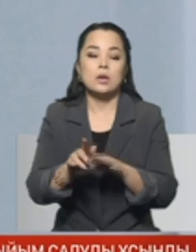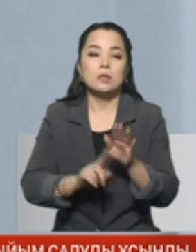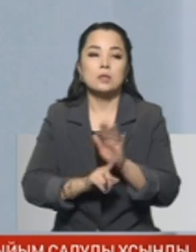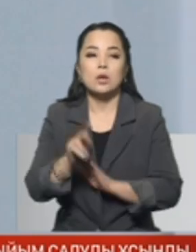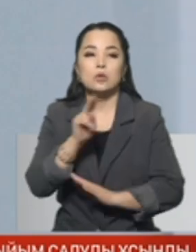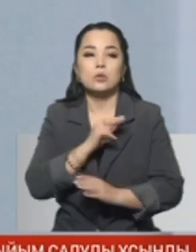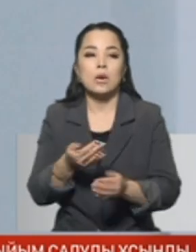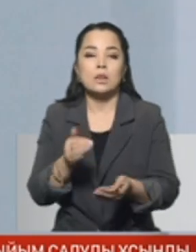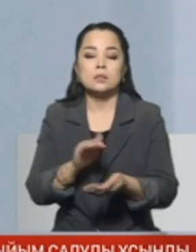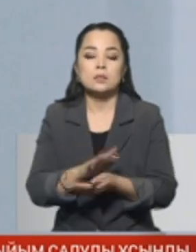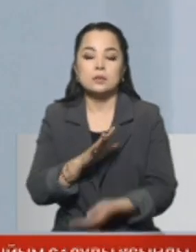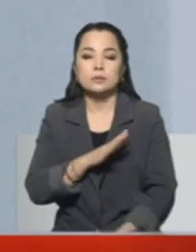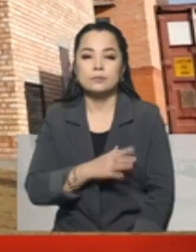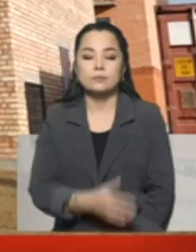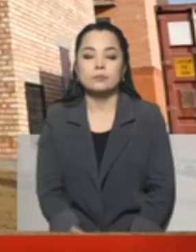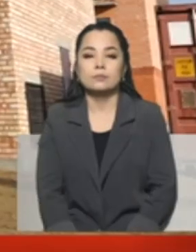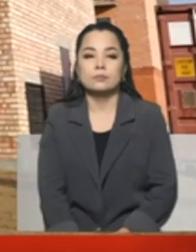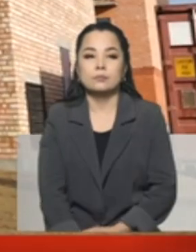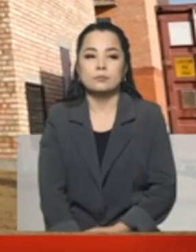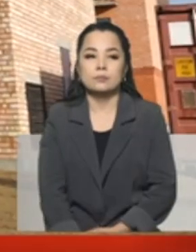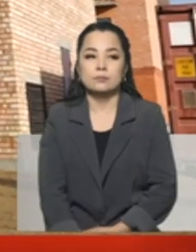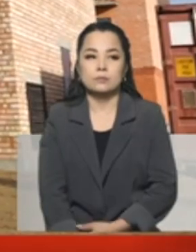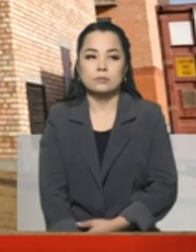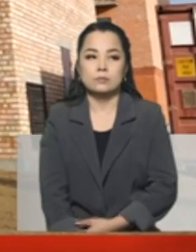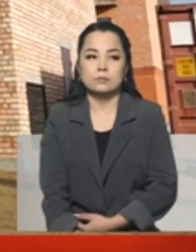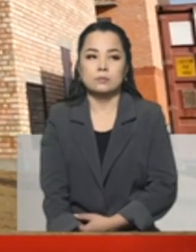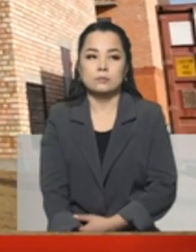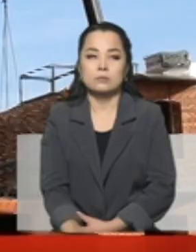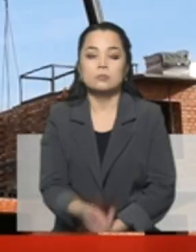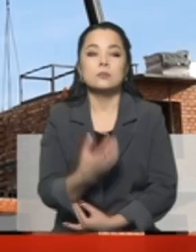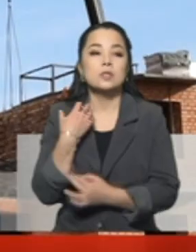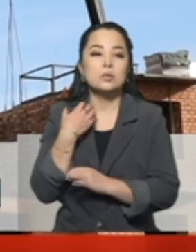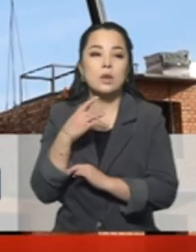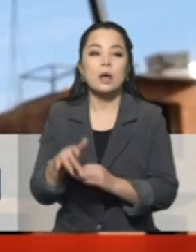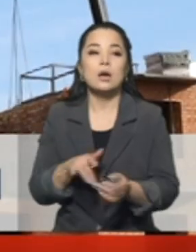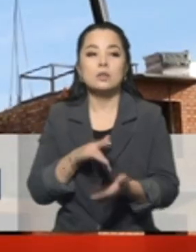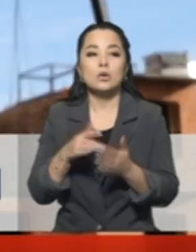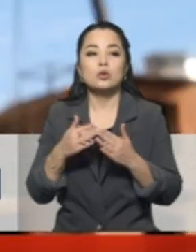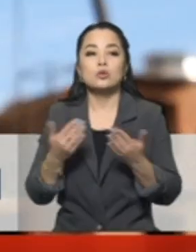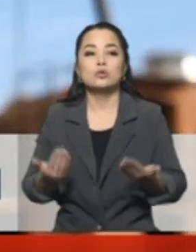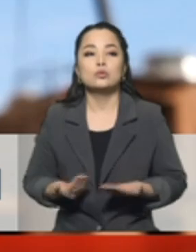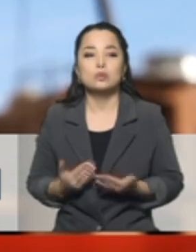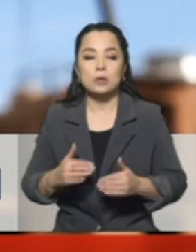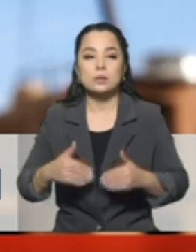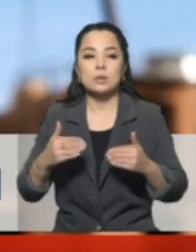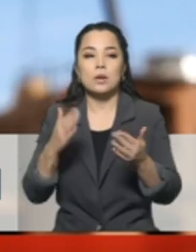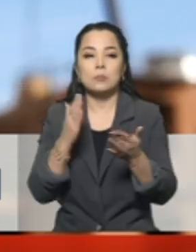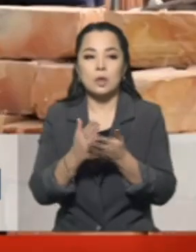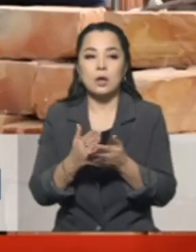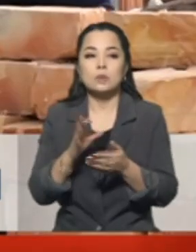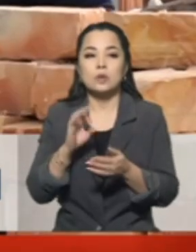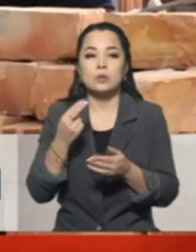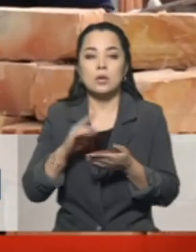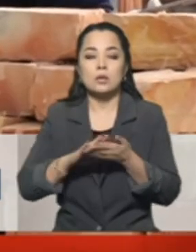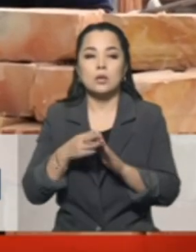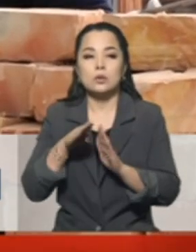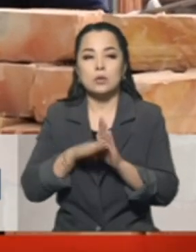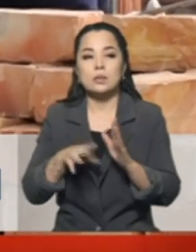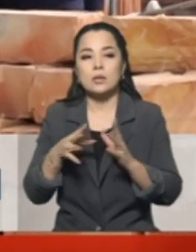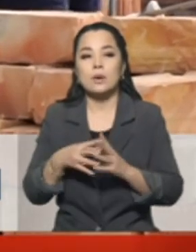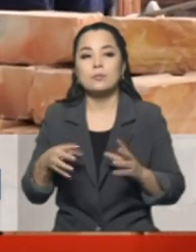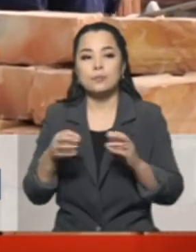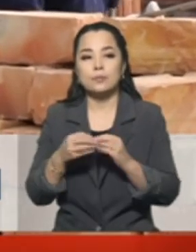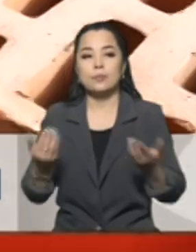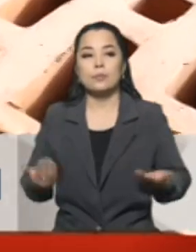бастамалармен танысты. Сыр өңірінде соңғы жылдары тұрғын үй құрылысы қарқын алып келеді. Әсіресе әлеуметтік аз қамтылған